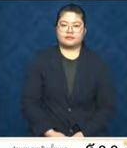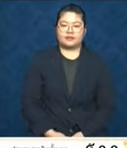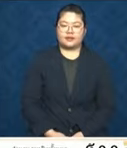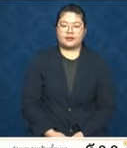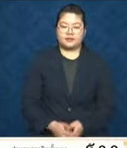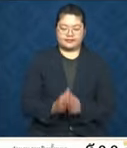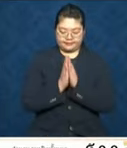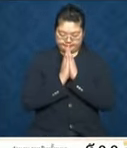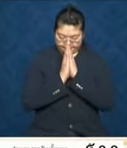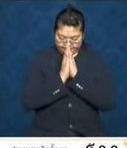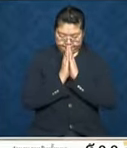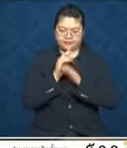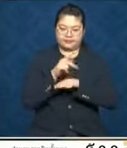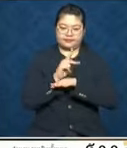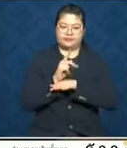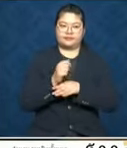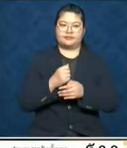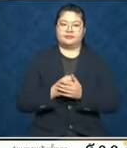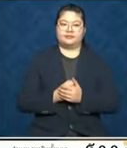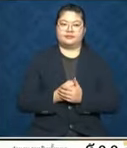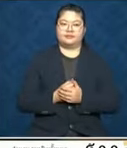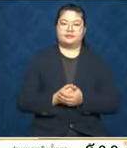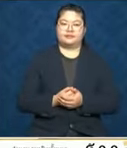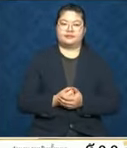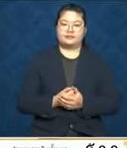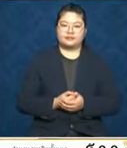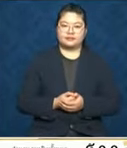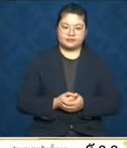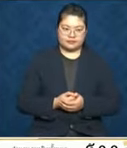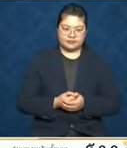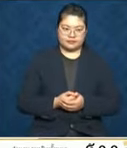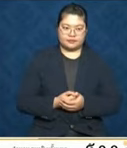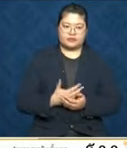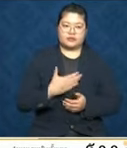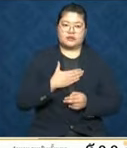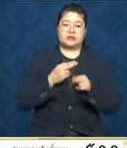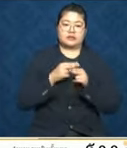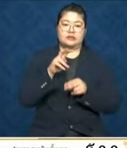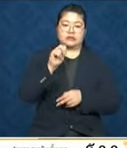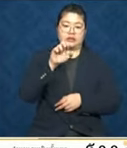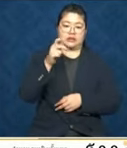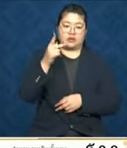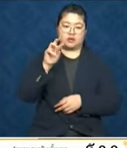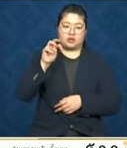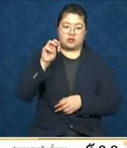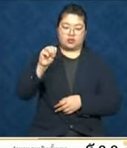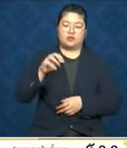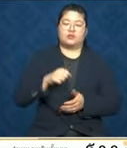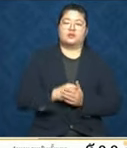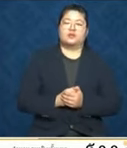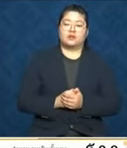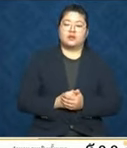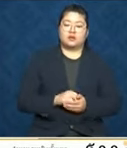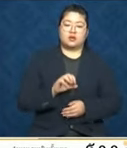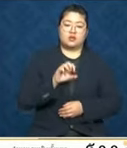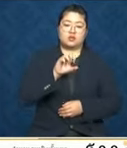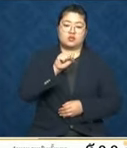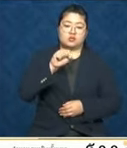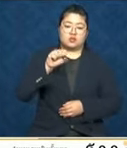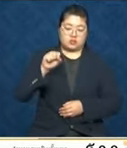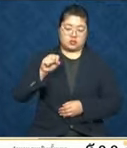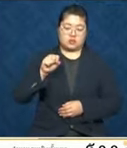กราบเรียนท่านประธานสภาผู้แทนราษฎรที่เคารพกระผมนายนิคมบุญวิเศษสมาชิกสภาผู้แทนราษฎรแบบบัญชีราย